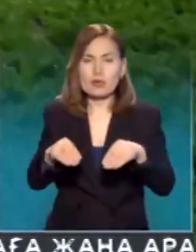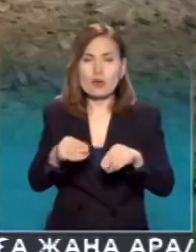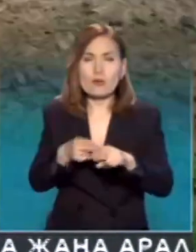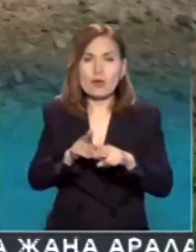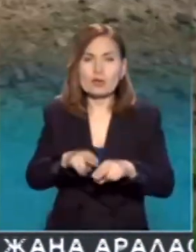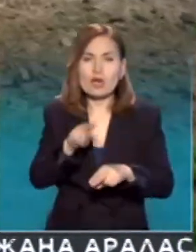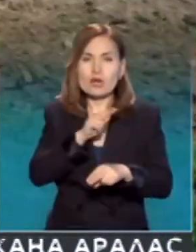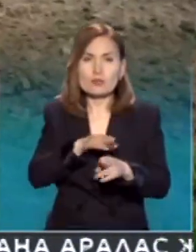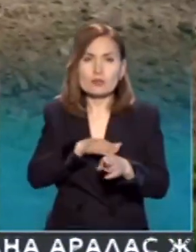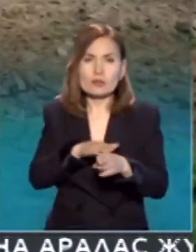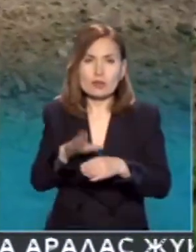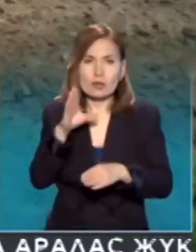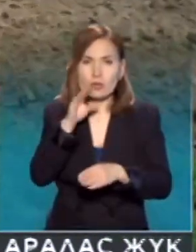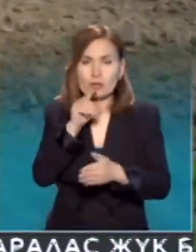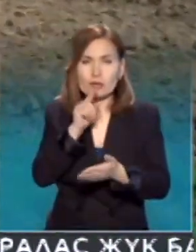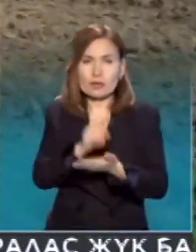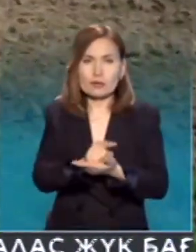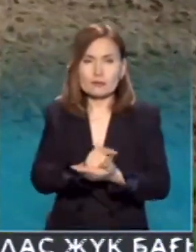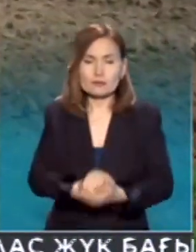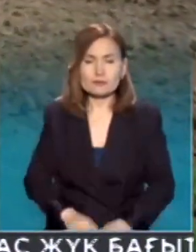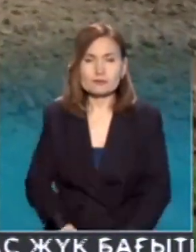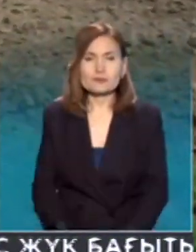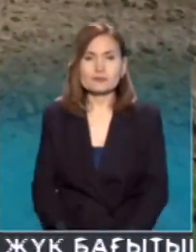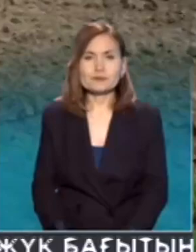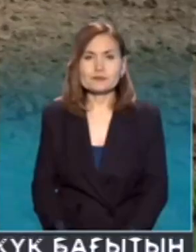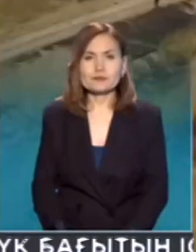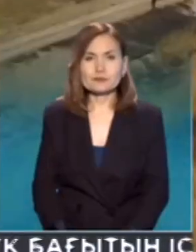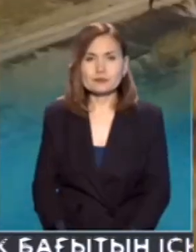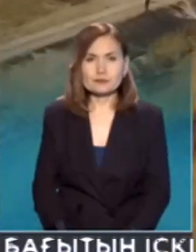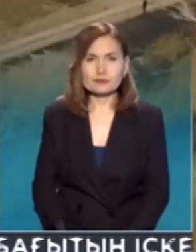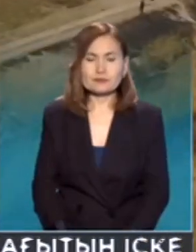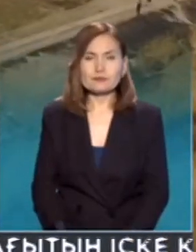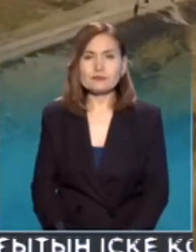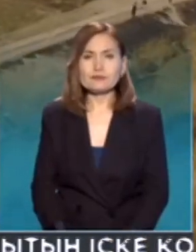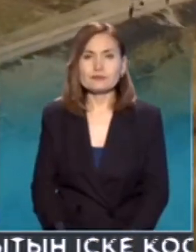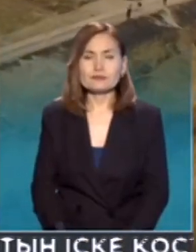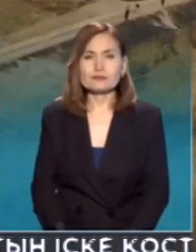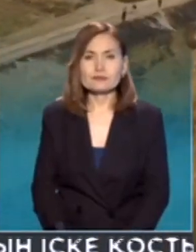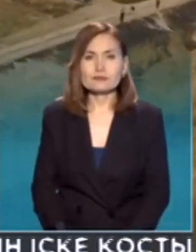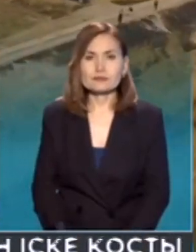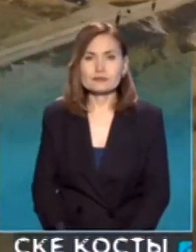бастырып үлгеруі тиіс. Қызылорда облысынан Әділбек Серікұлы, Нұрлыбек Нұрмахан, Ұлттық арна.